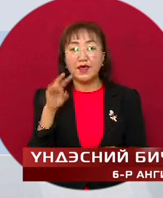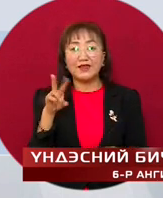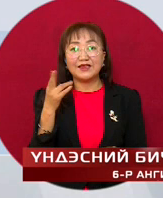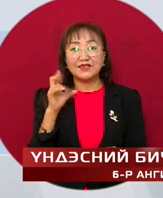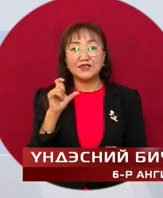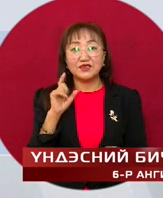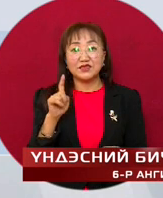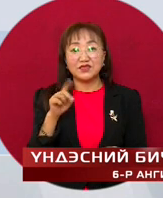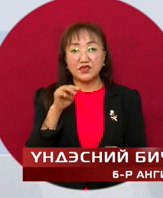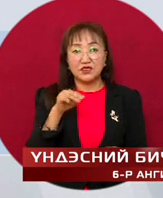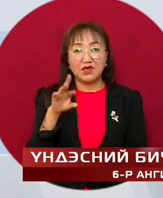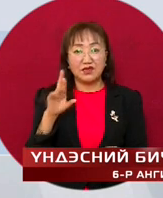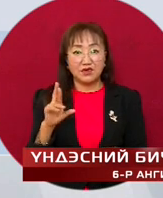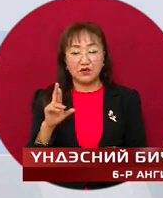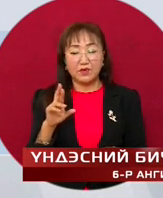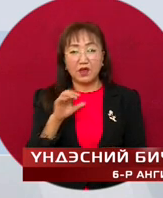За, эхний хөлбөр нь ER.